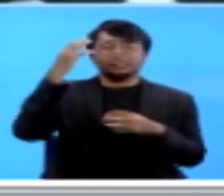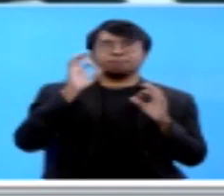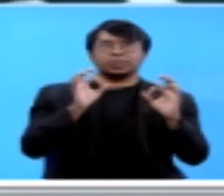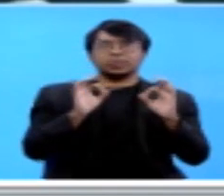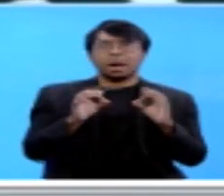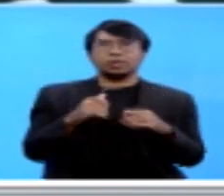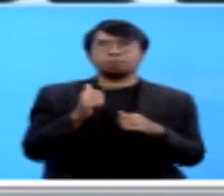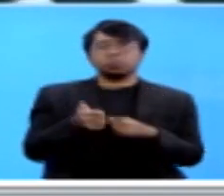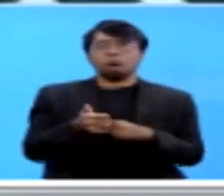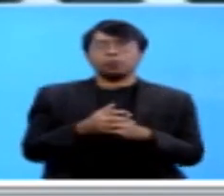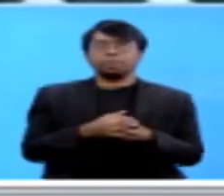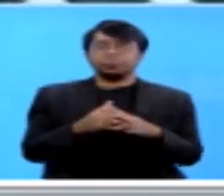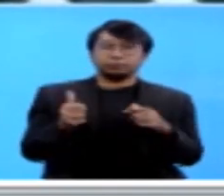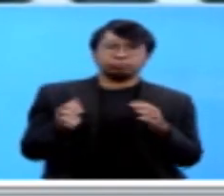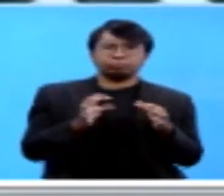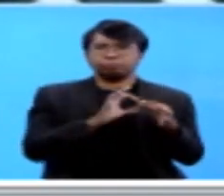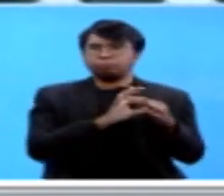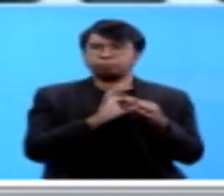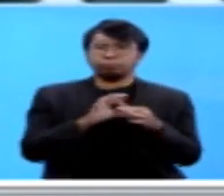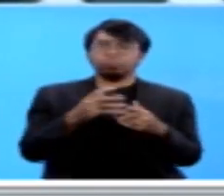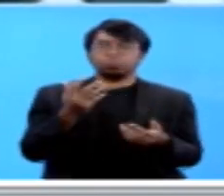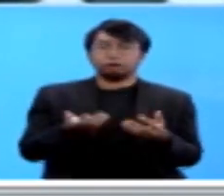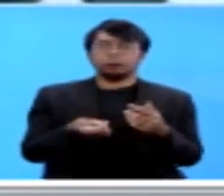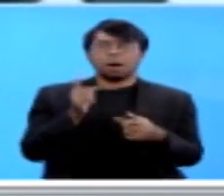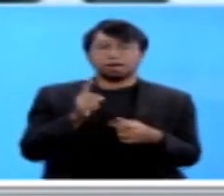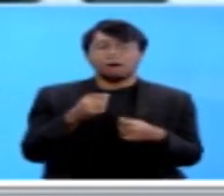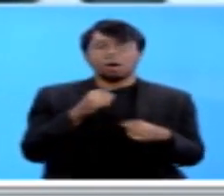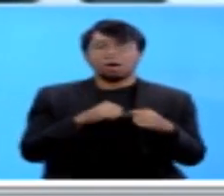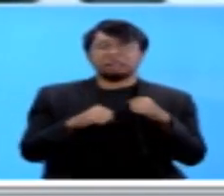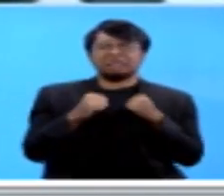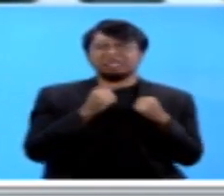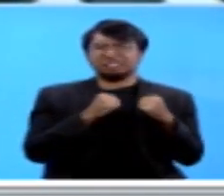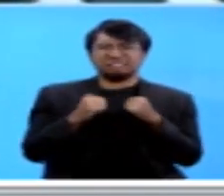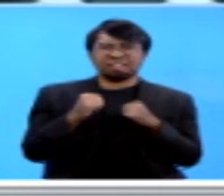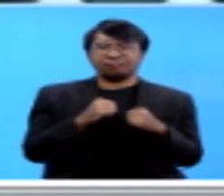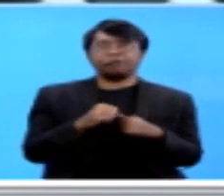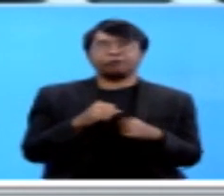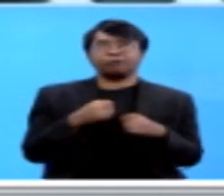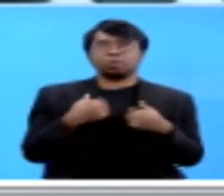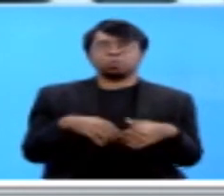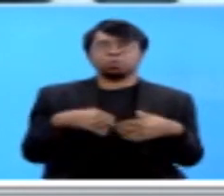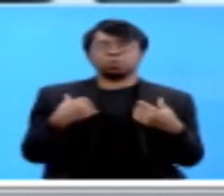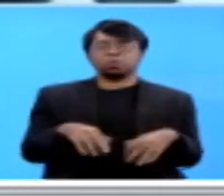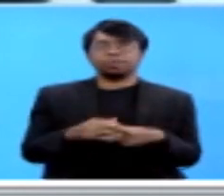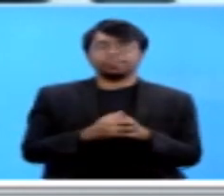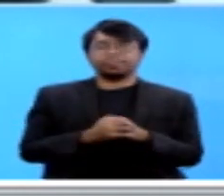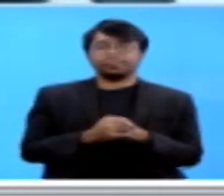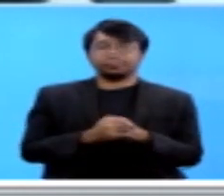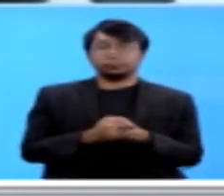anak-anak sejenis ini yang memiliki apa agresivitas yang begitu tinggi. Kalau nanti di asesmen ternyata